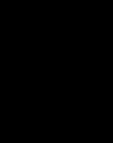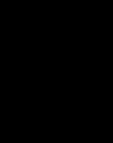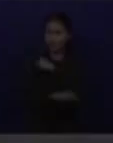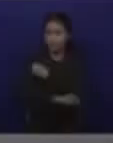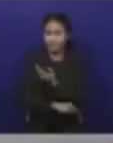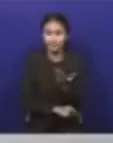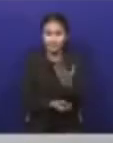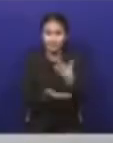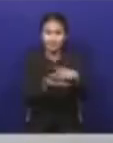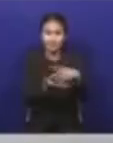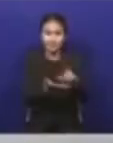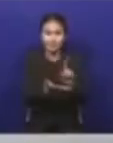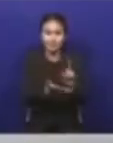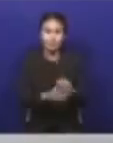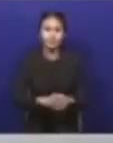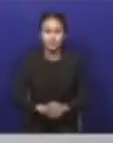มีธรรมะการที่เคารพผมขจิตชัยนิคมสมาชิกสภาผู้แทนราษฎรจังหวัดอุดรธานีพรรคเพื่อไทย